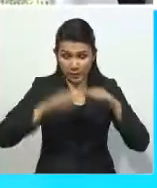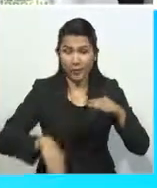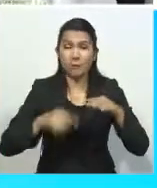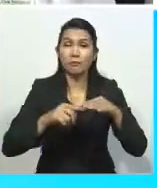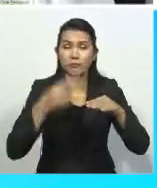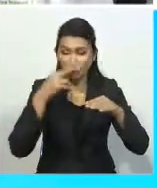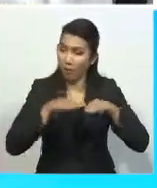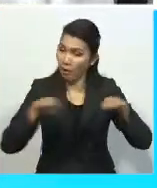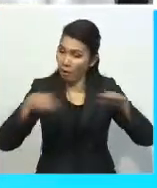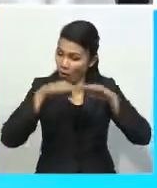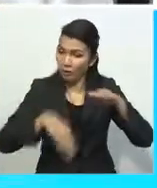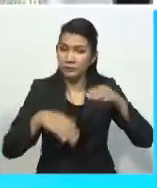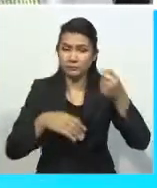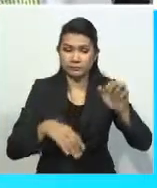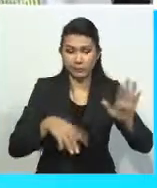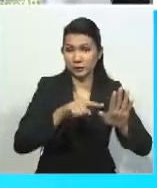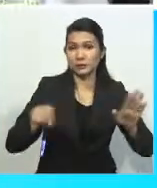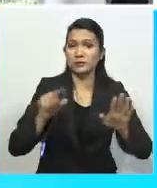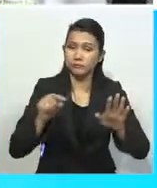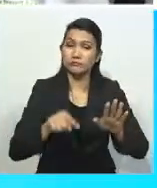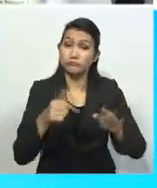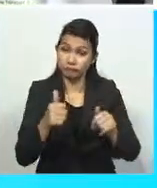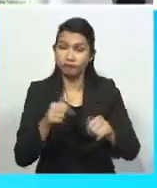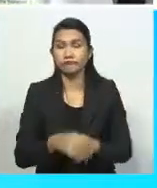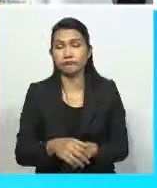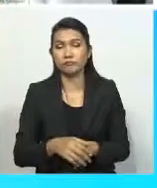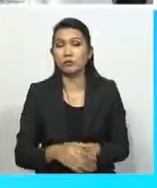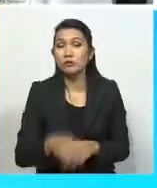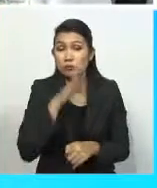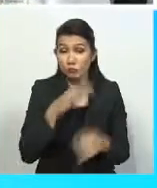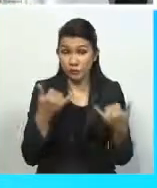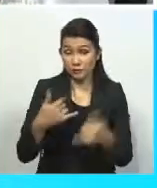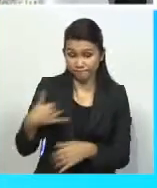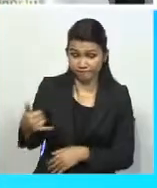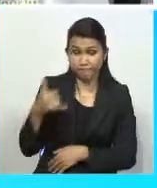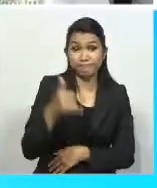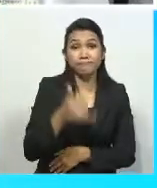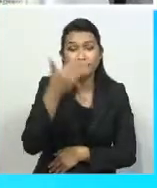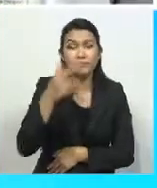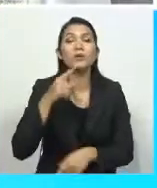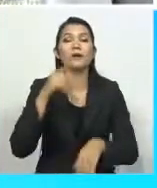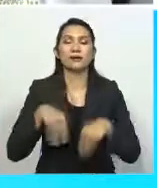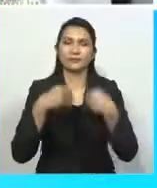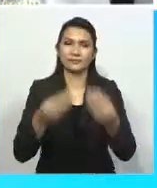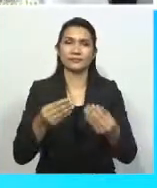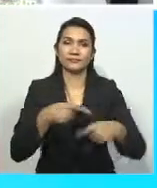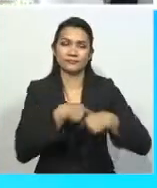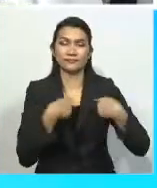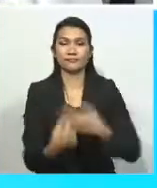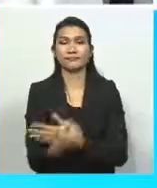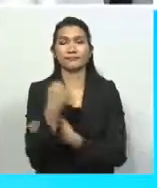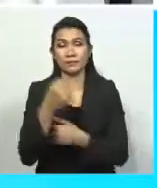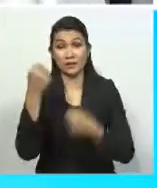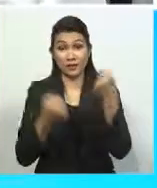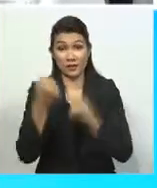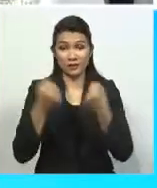านคืออยู่ในเกณฑ์ 15-20% นะครับอย่างวันนี้ก็ที่มาวันนี้ก็เพื่อให้ความมั่นใจว่ารถสาธ